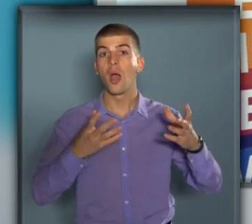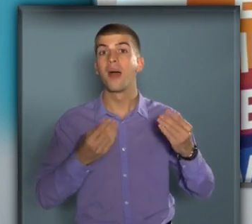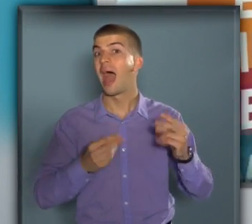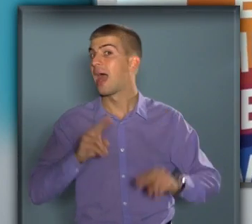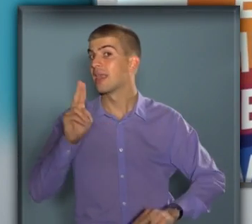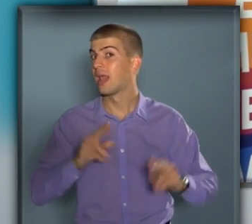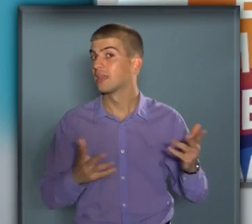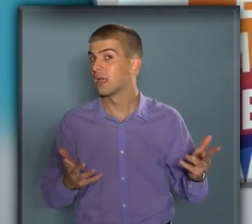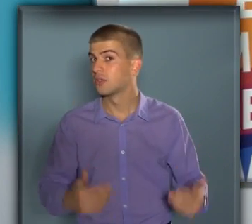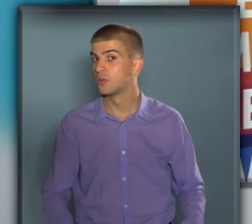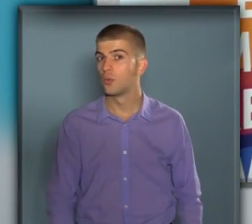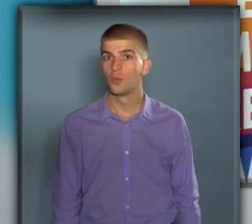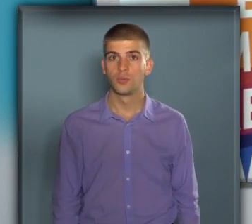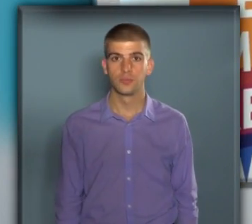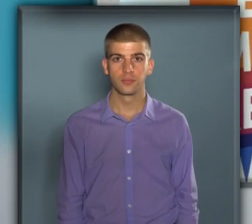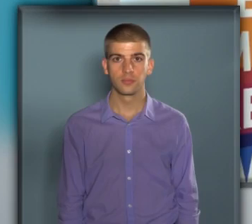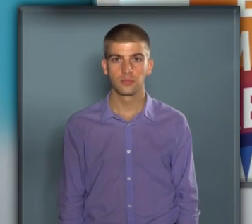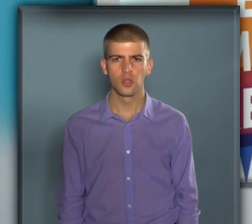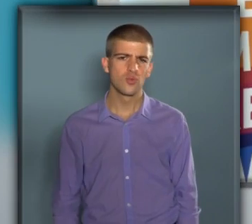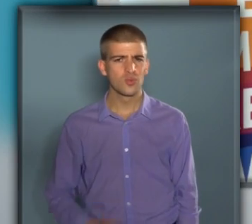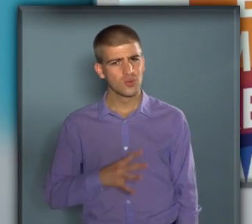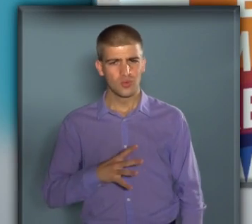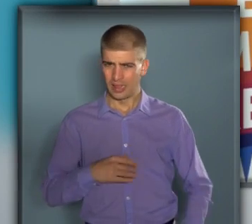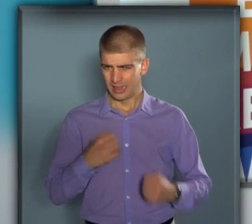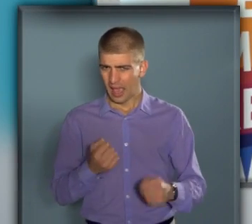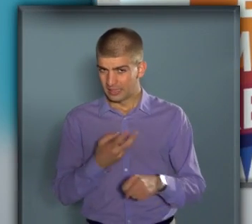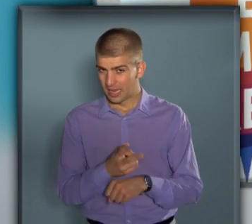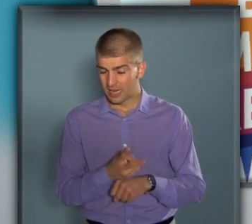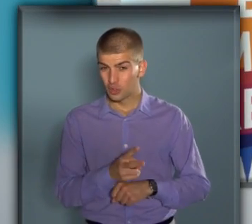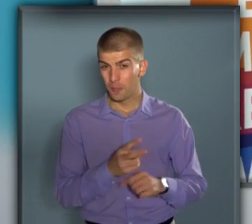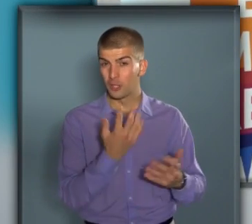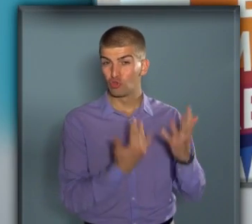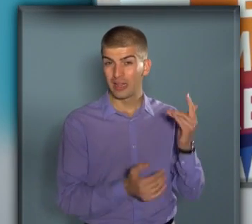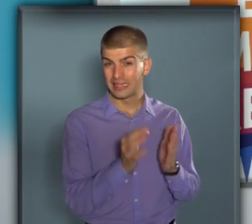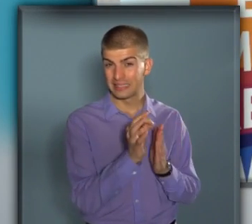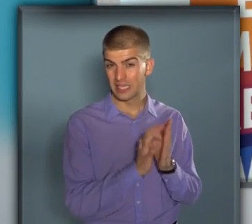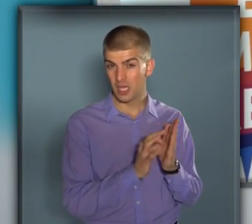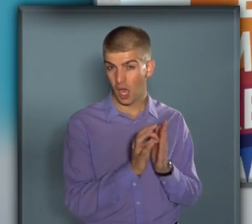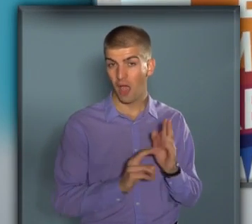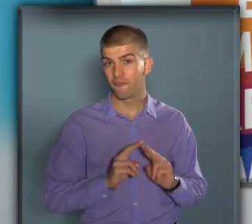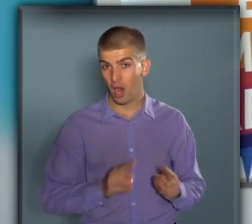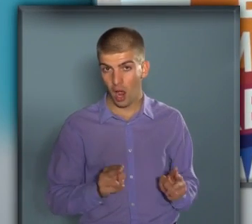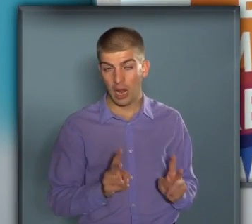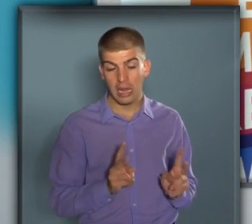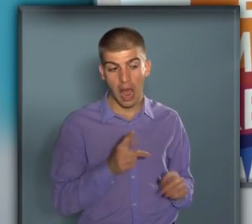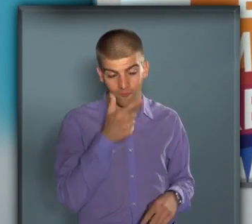járnak ide? Ó, ez egy nehéz kérdés. Van statisztikánk, tehát azt ebből ki lehetne